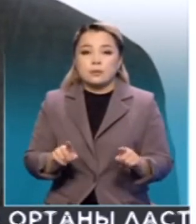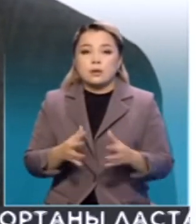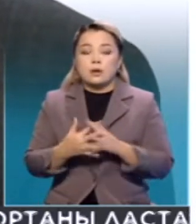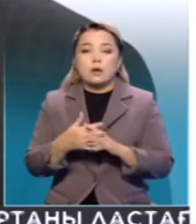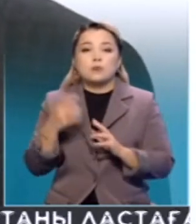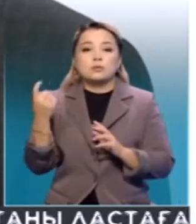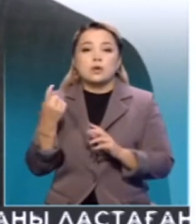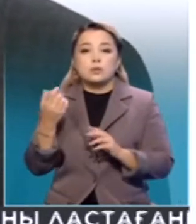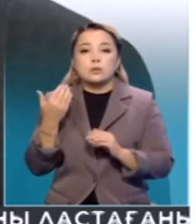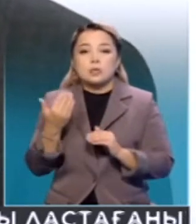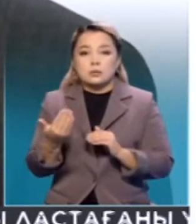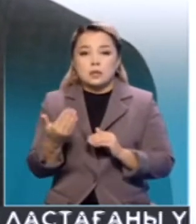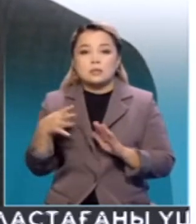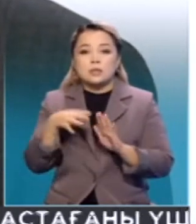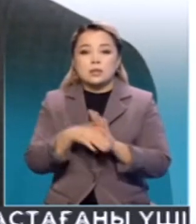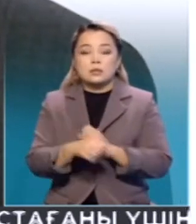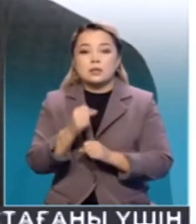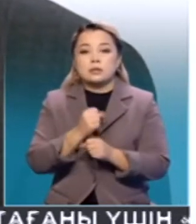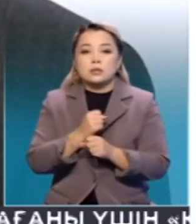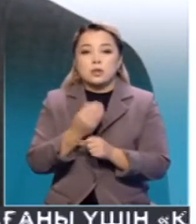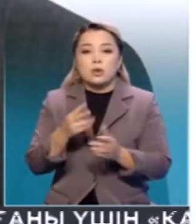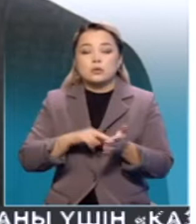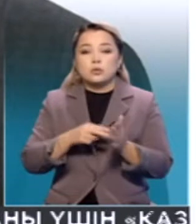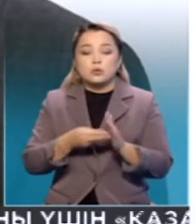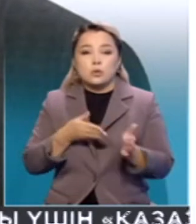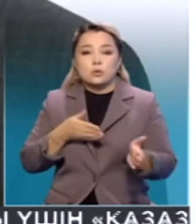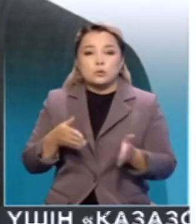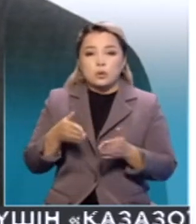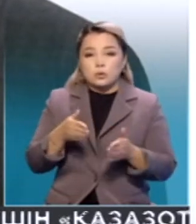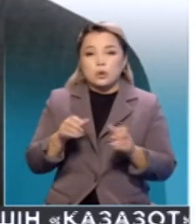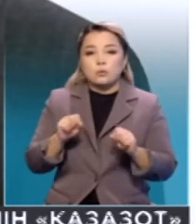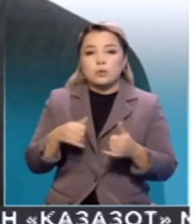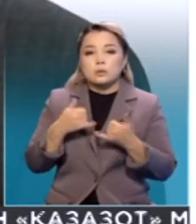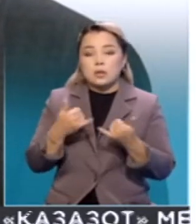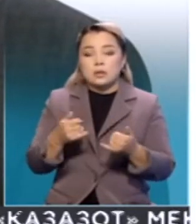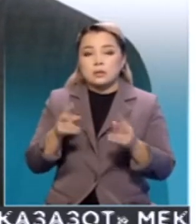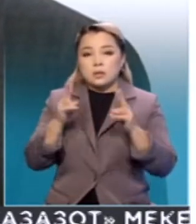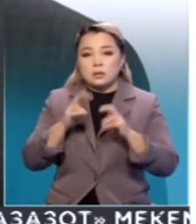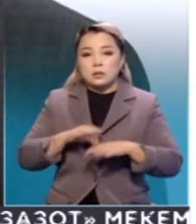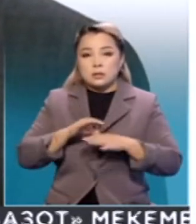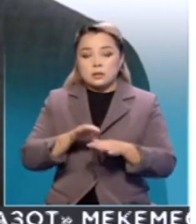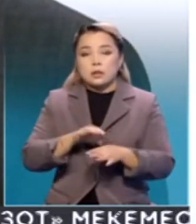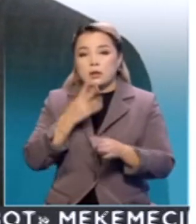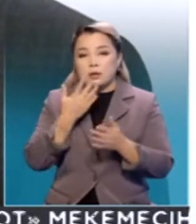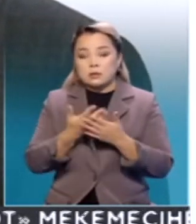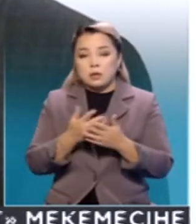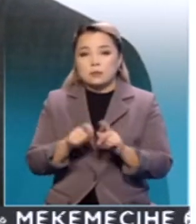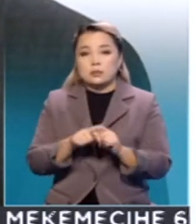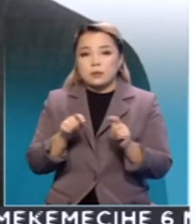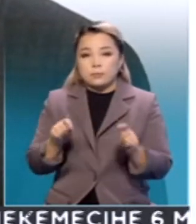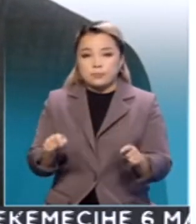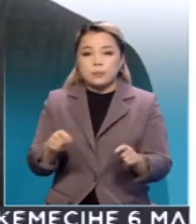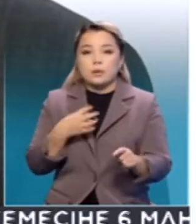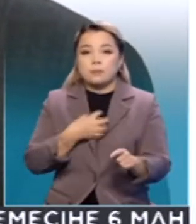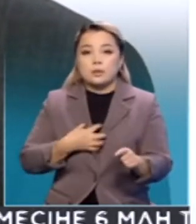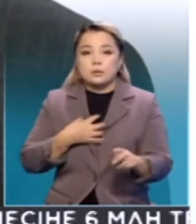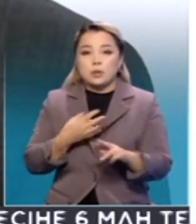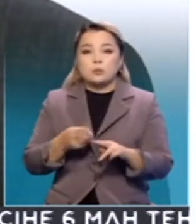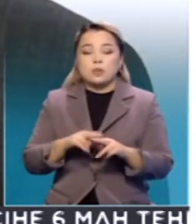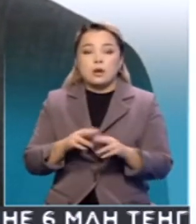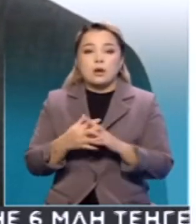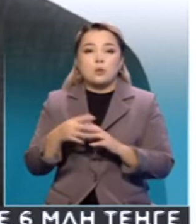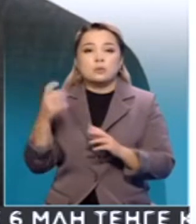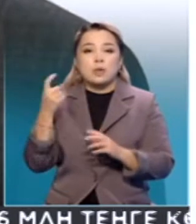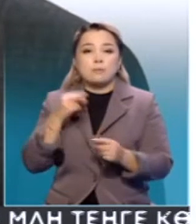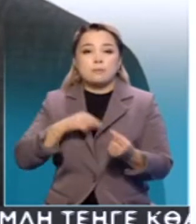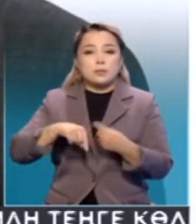ауыл шаруашылығына енгізудің жолдарын іздеп, мүмкіншіліктерін қарап, соны негізгі мына ауыл